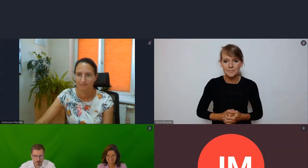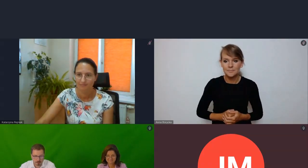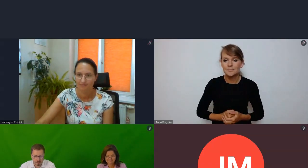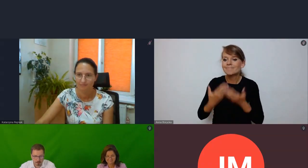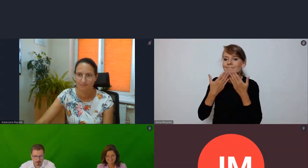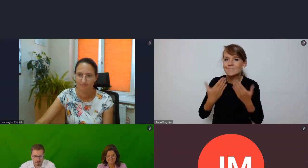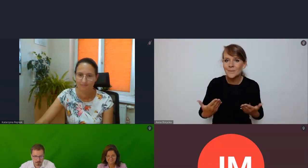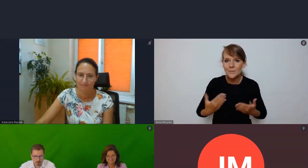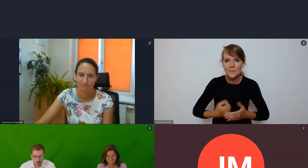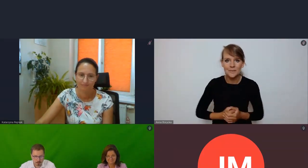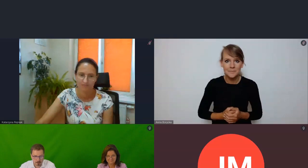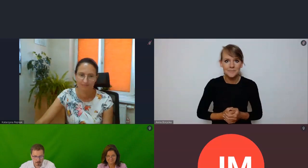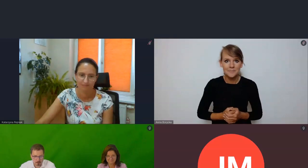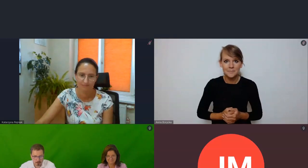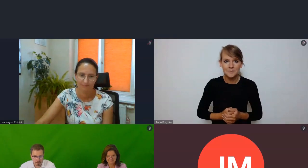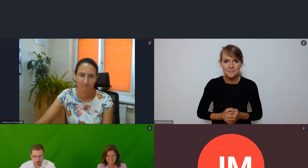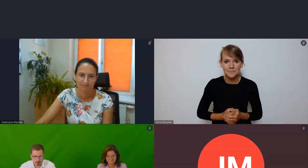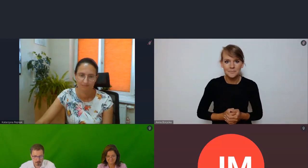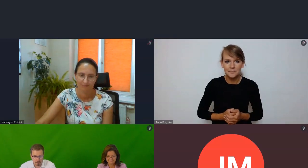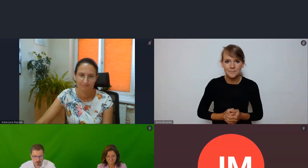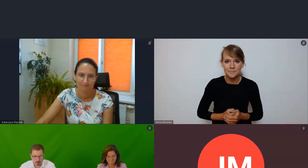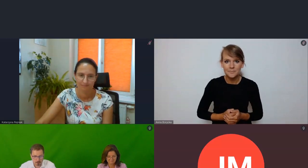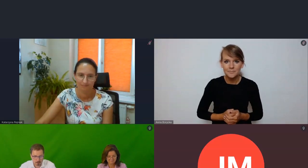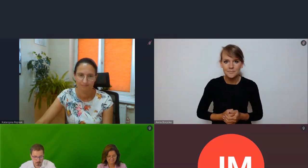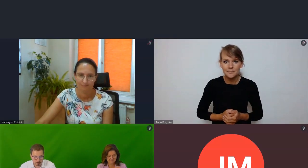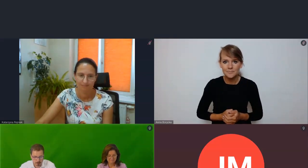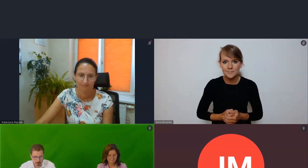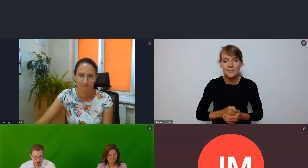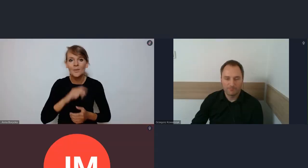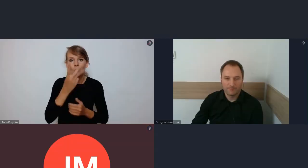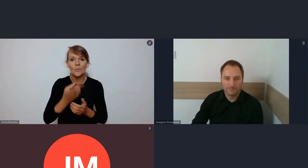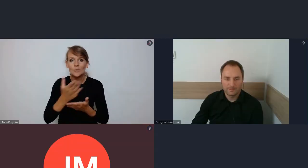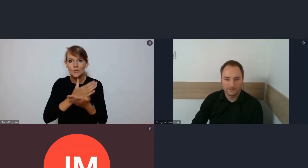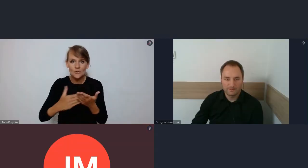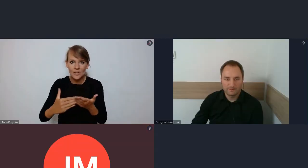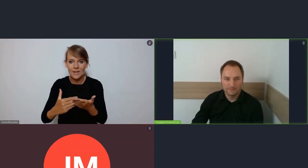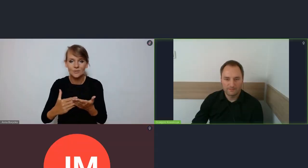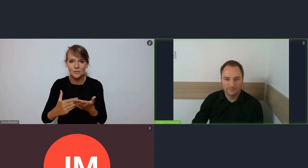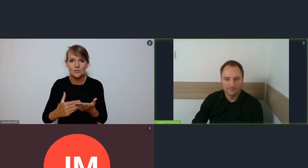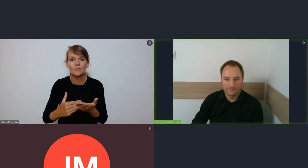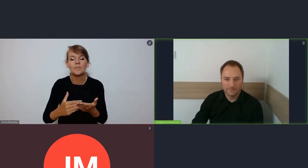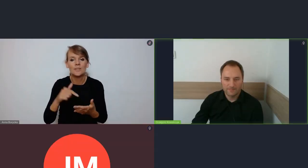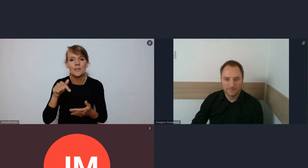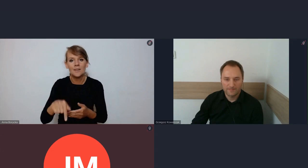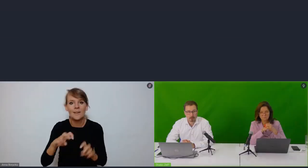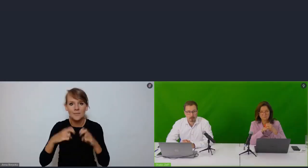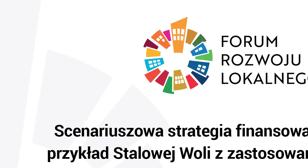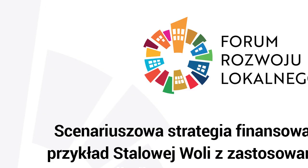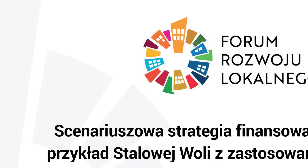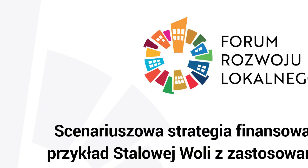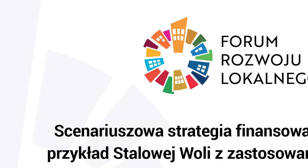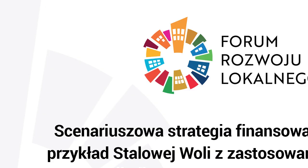Bardzo dziękujemy i w tym momencie zamykamy tą drugą część naszego FRL-u.